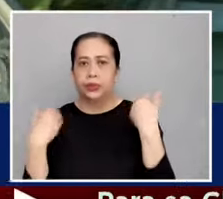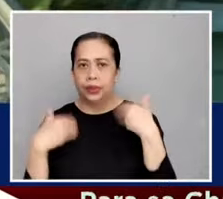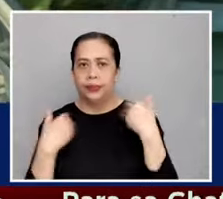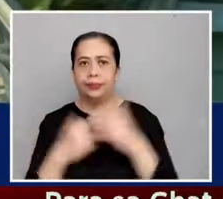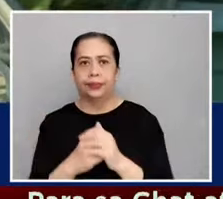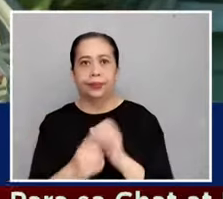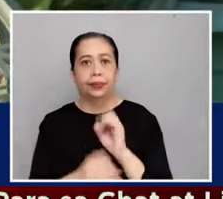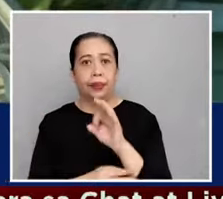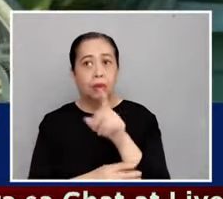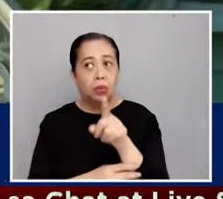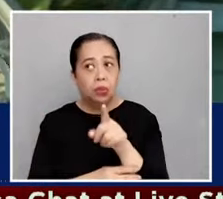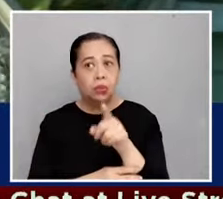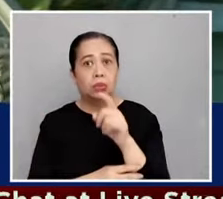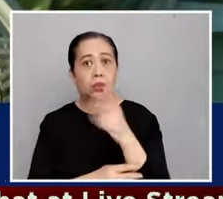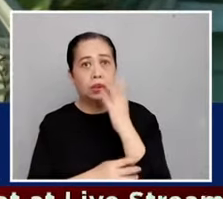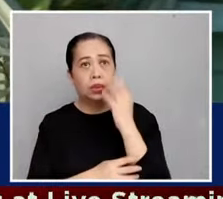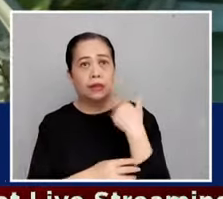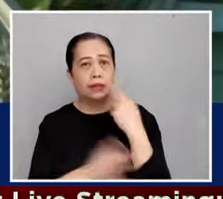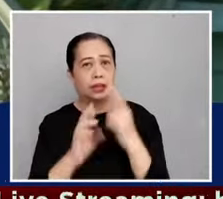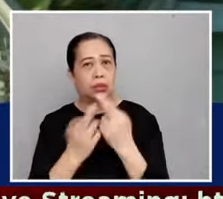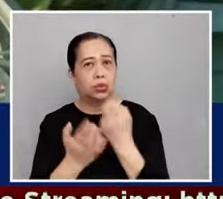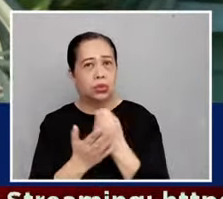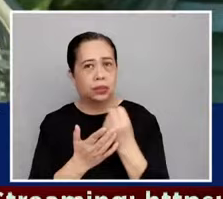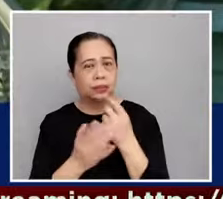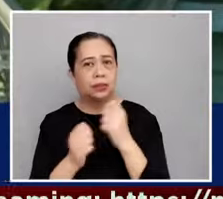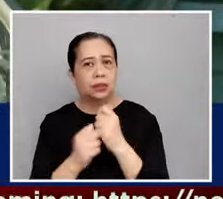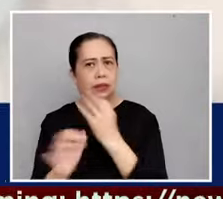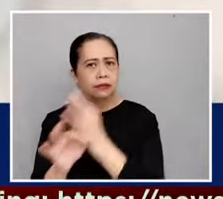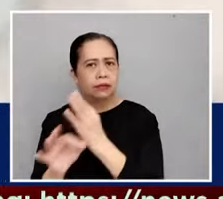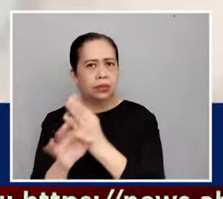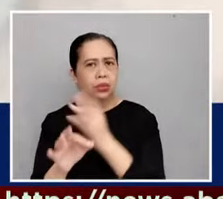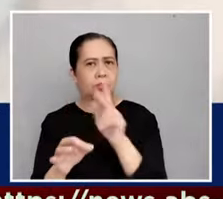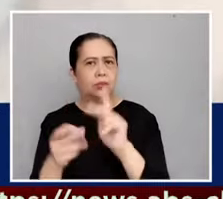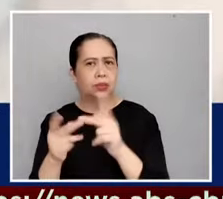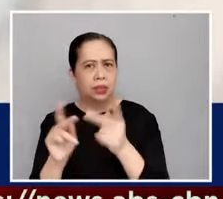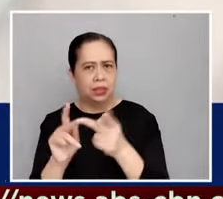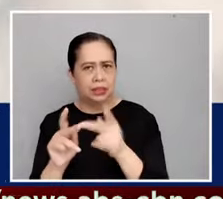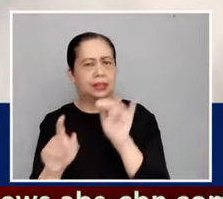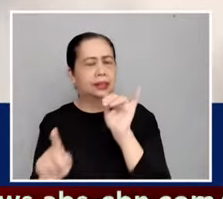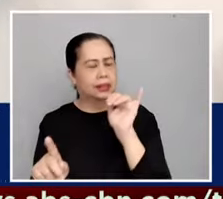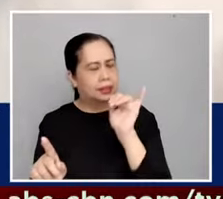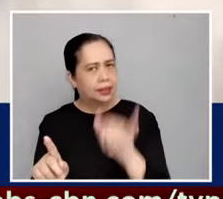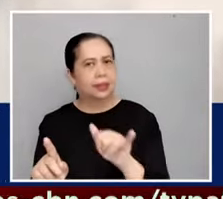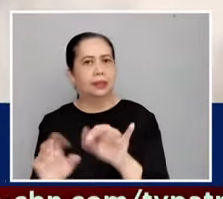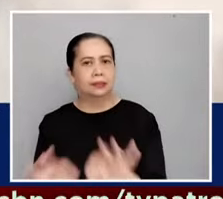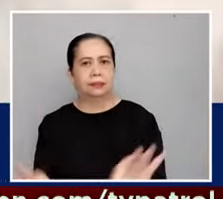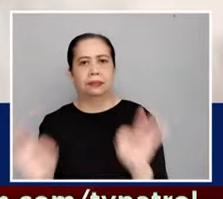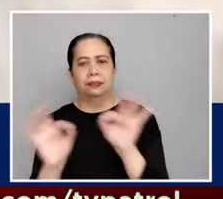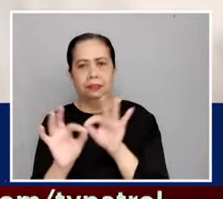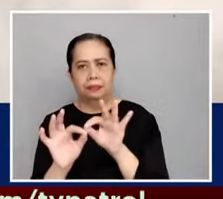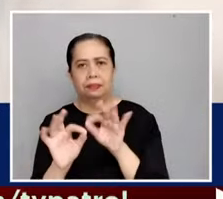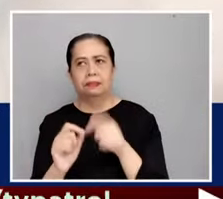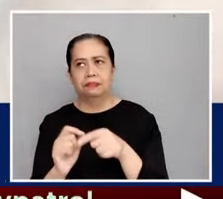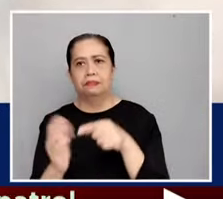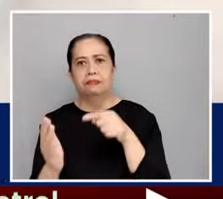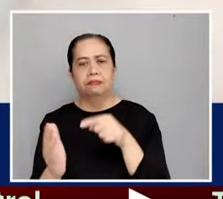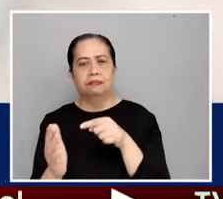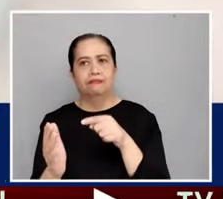you're going to a relationship, be faithful to your partner. That is the key of